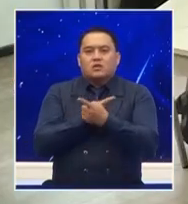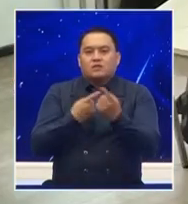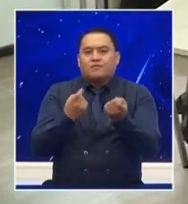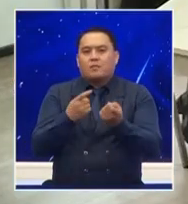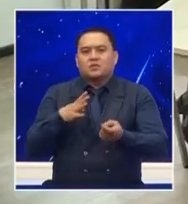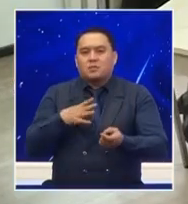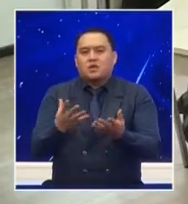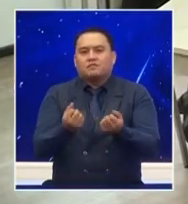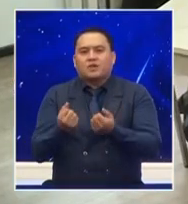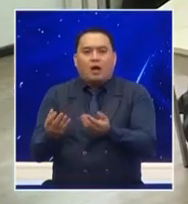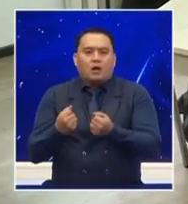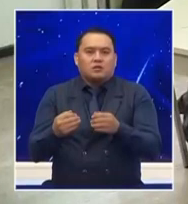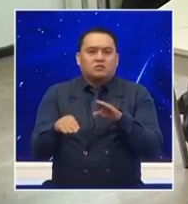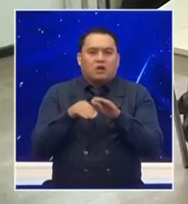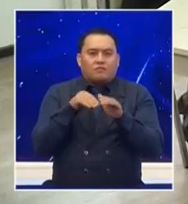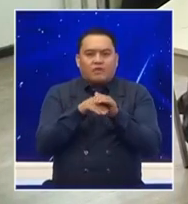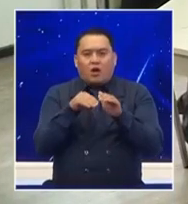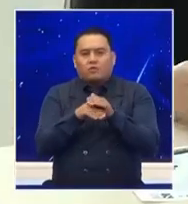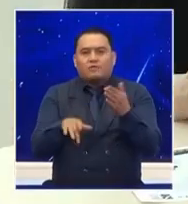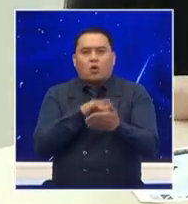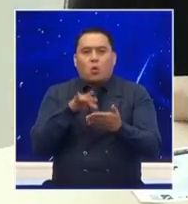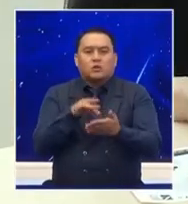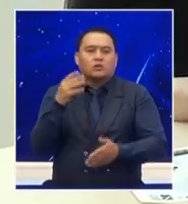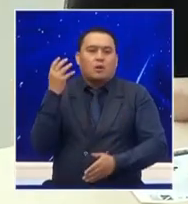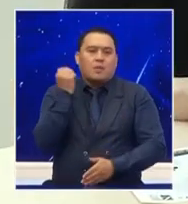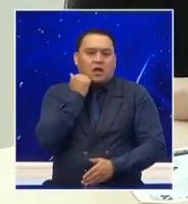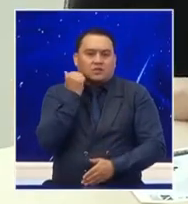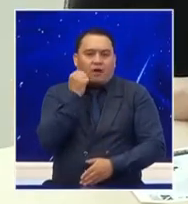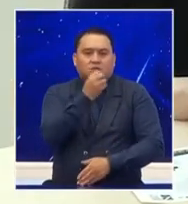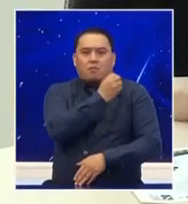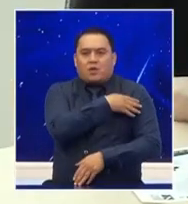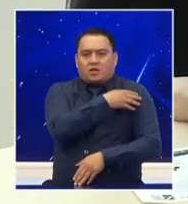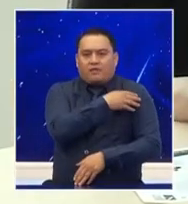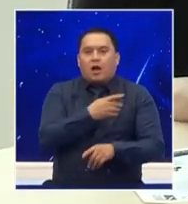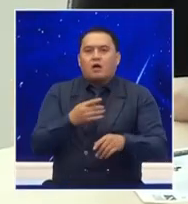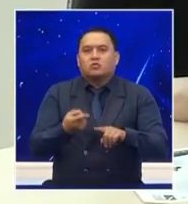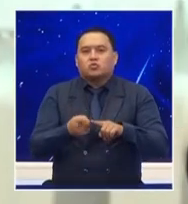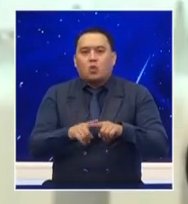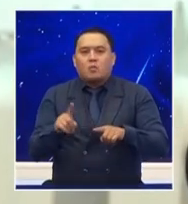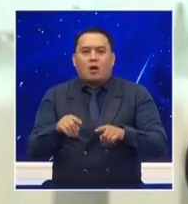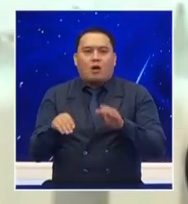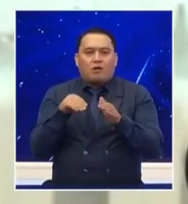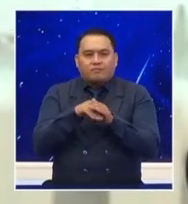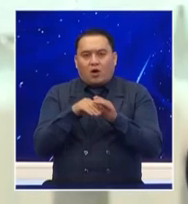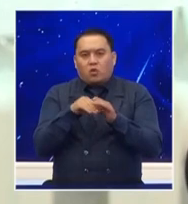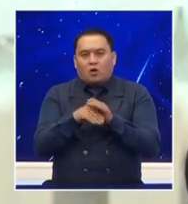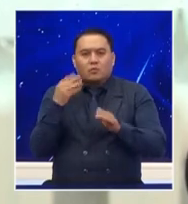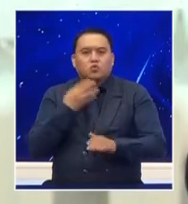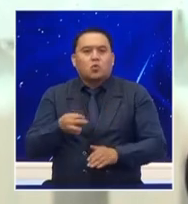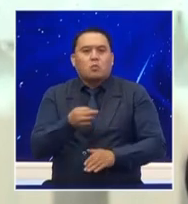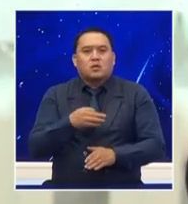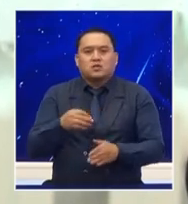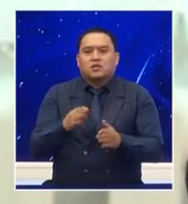словам, были взяты из архивов таких зарубежных городов, как Москва и Санкт-Петербург. Стоит отметить, в архивах Всемиречья уже